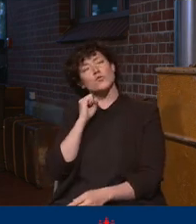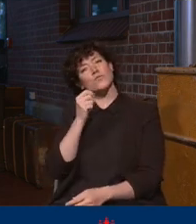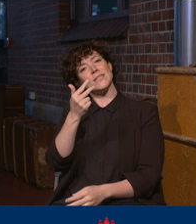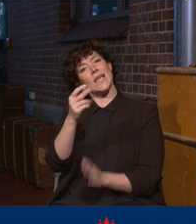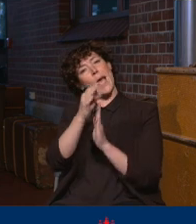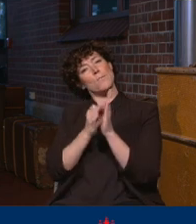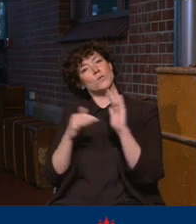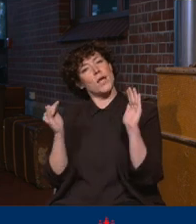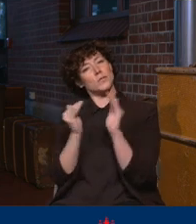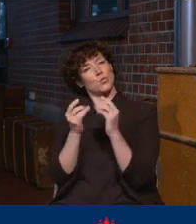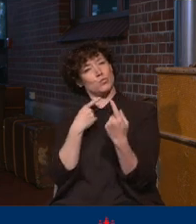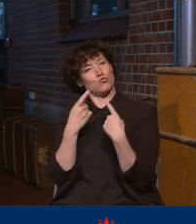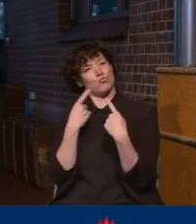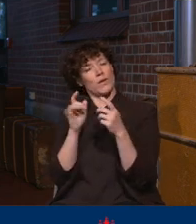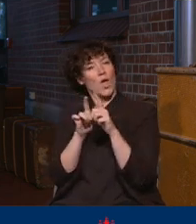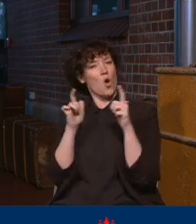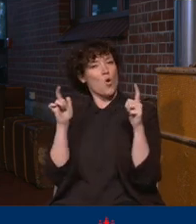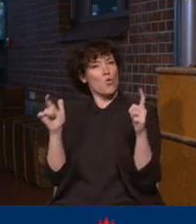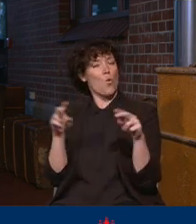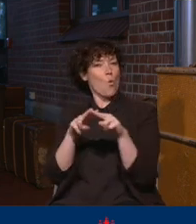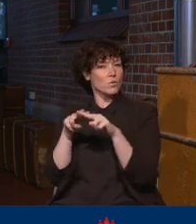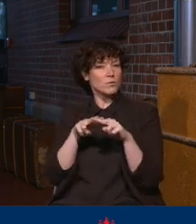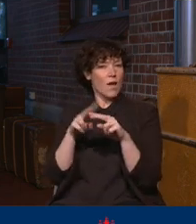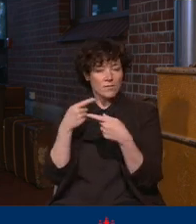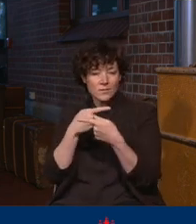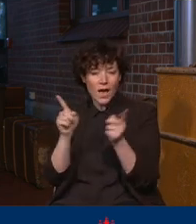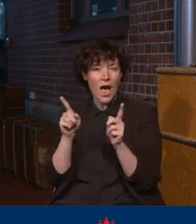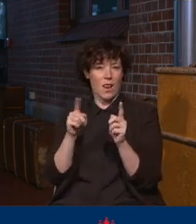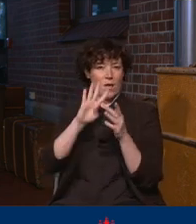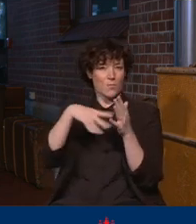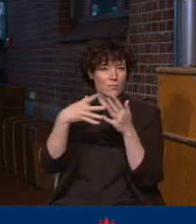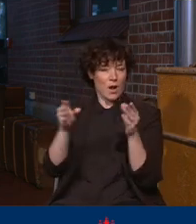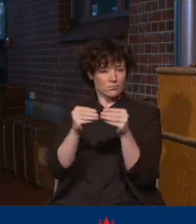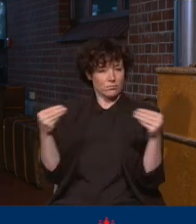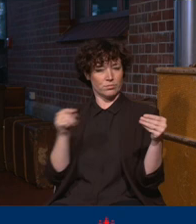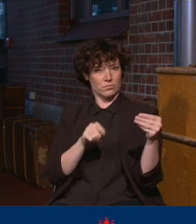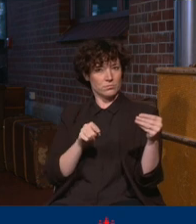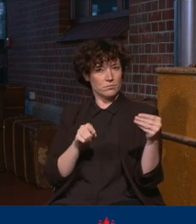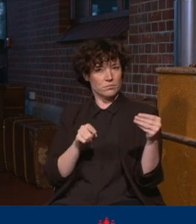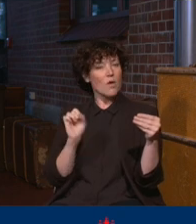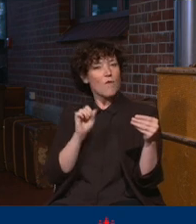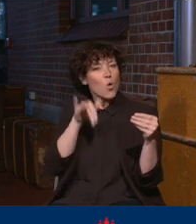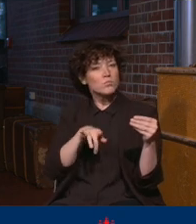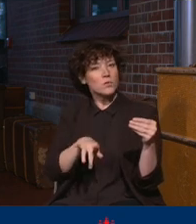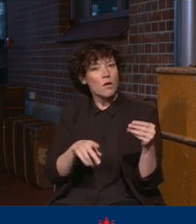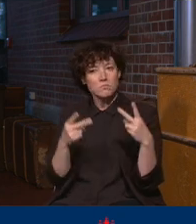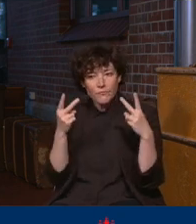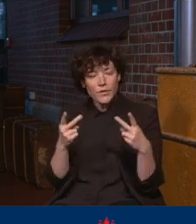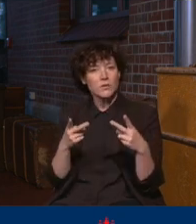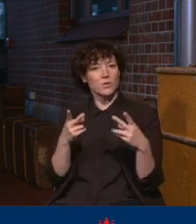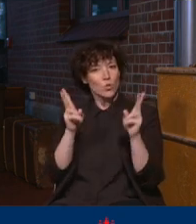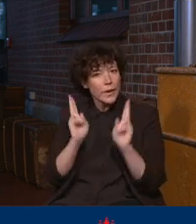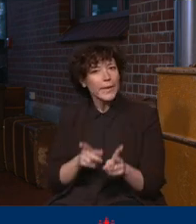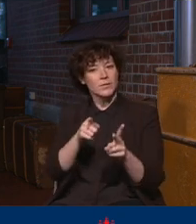der großmarkt taucht in all diesen plänen auf alten für das richtig finden dass es an der stelle den großmarkt gibt